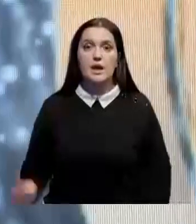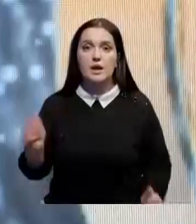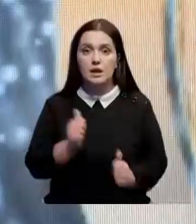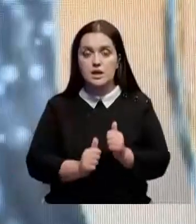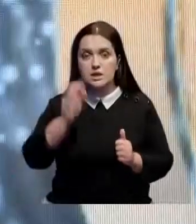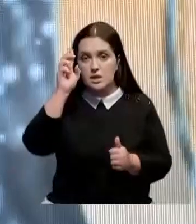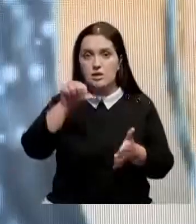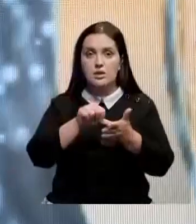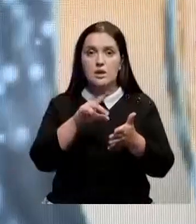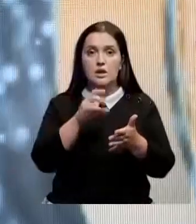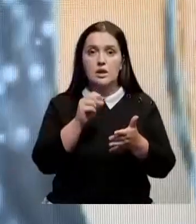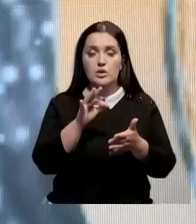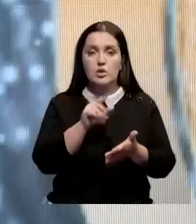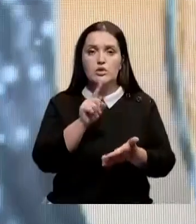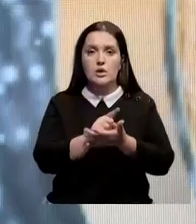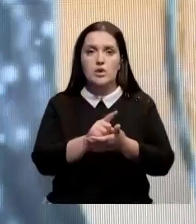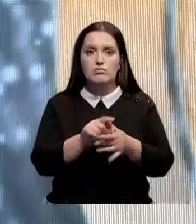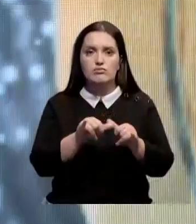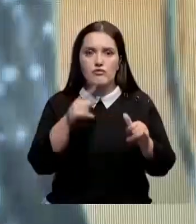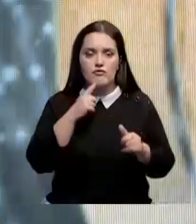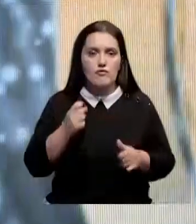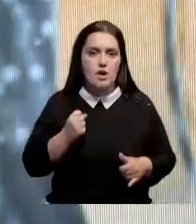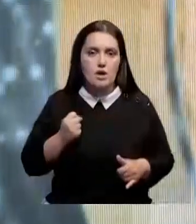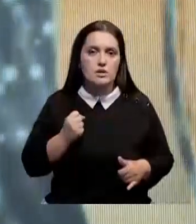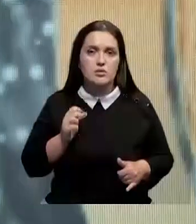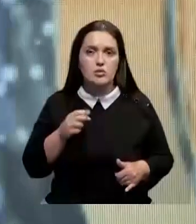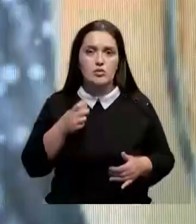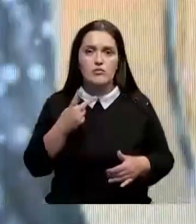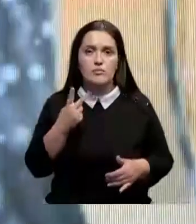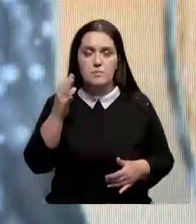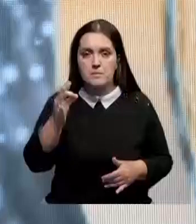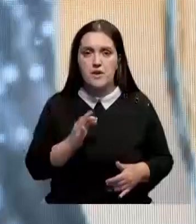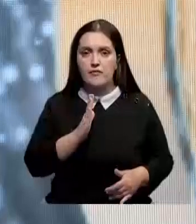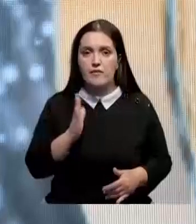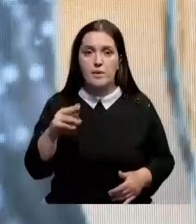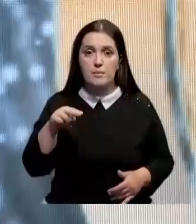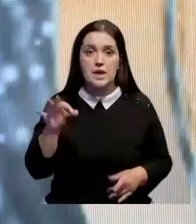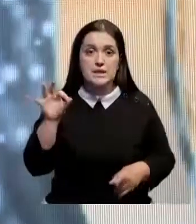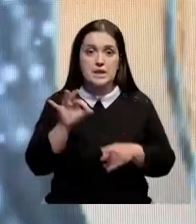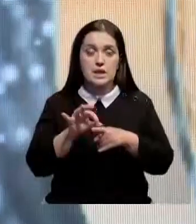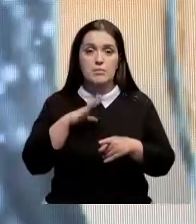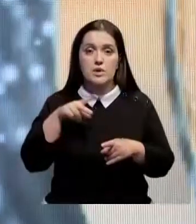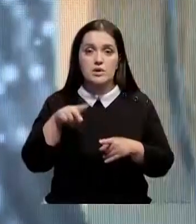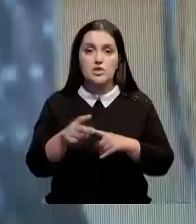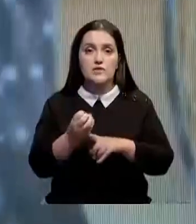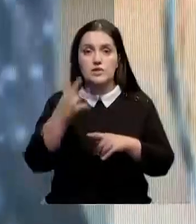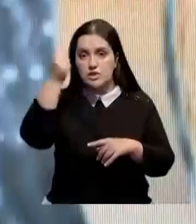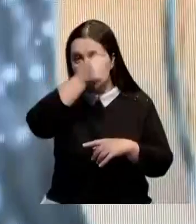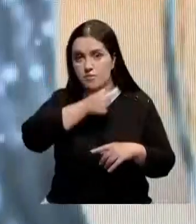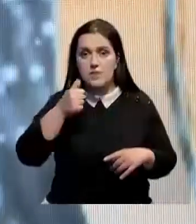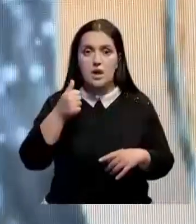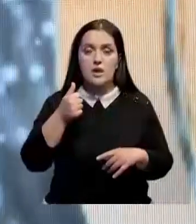Каждая страна-участница НАТО должна будет нарастить свой военный бюджет как минимум до 2% ВВП. Цель была поставлена еще в